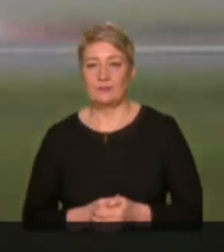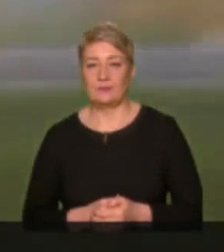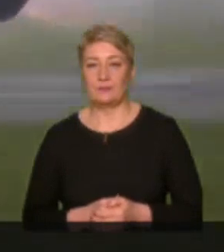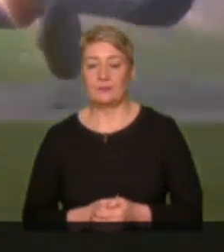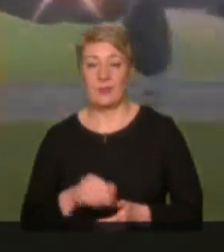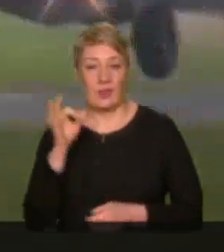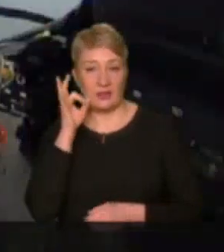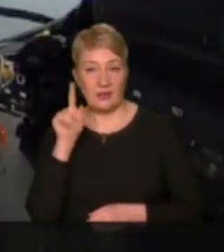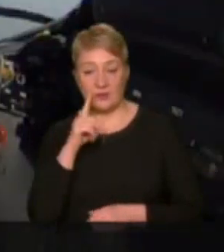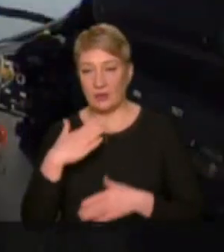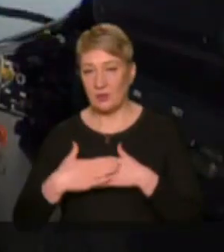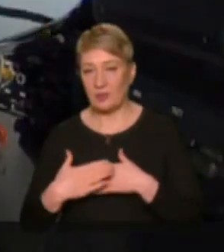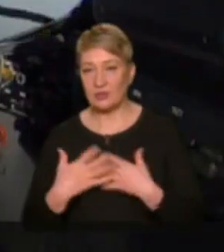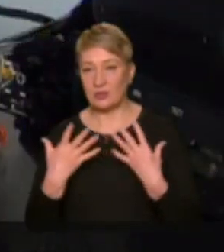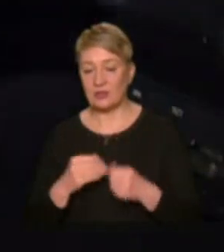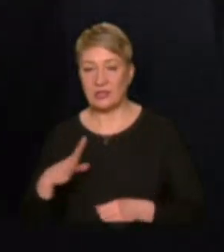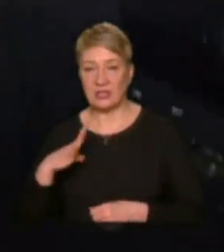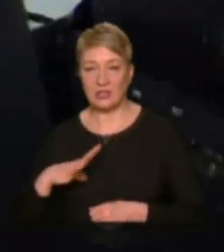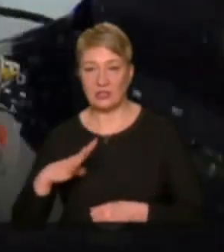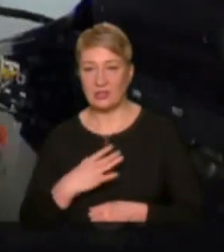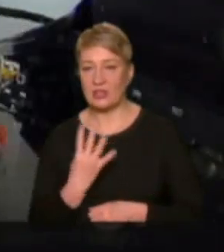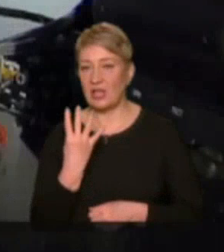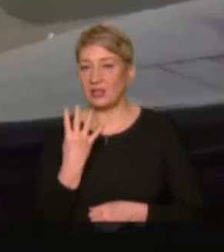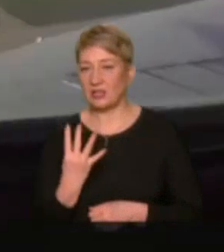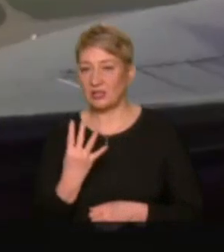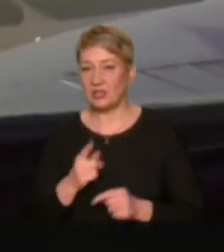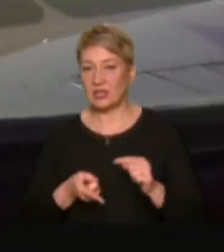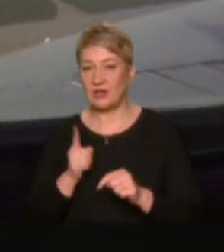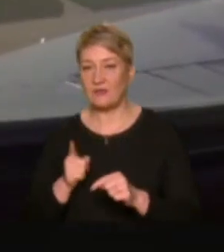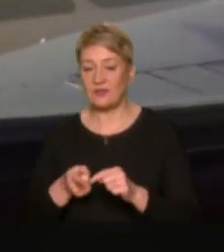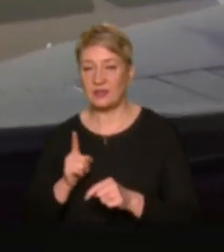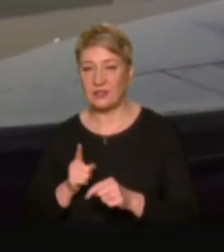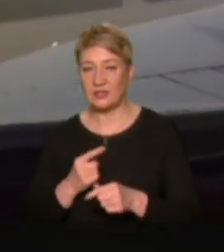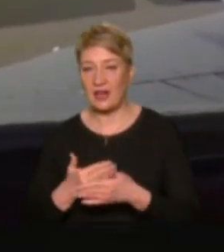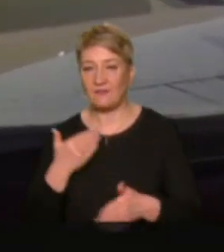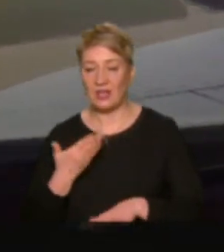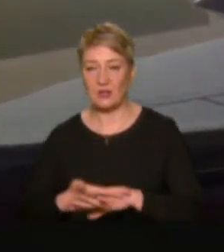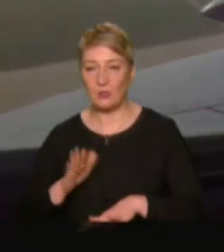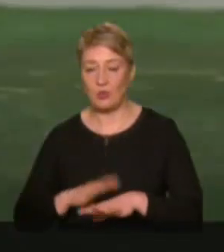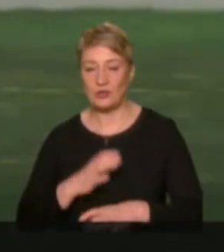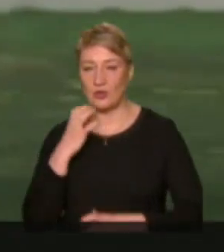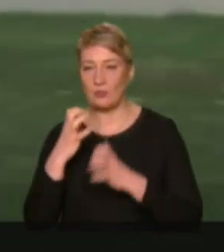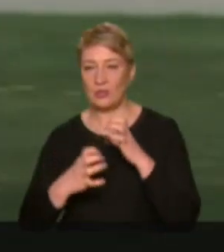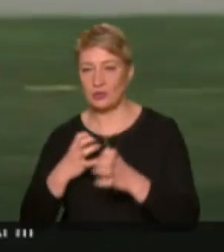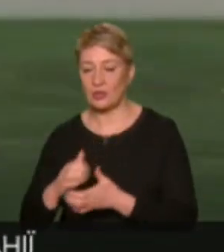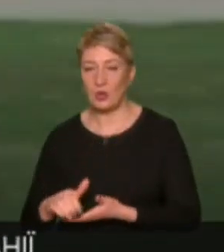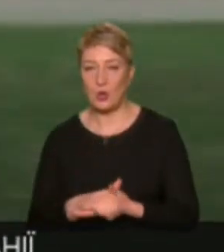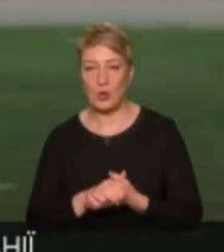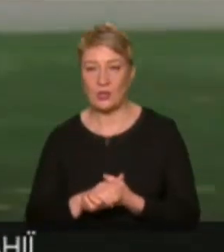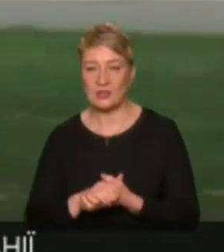Нагадаю, що найближчими днями очікуємо на 4 винищувачі від Польщі в межах міжнародної коаліції. Передачу